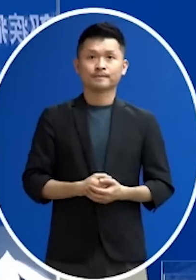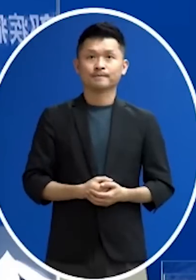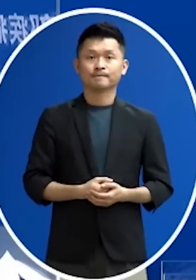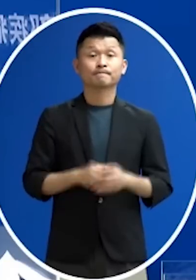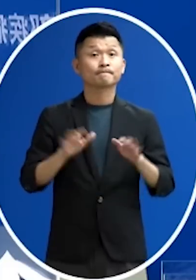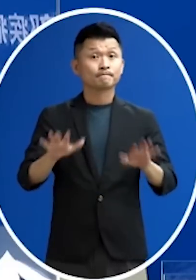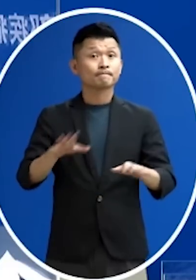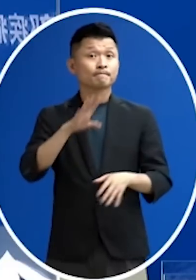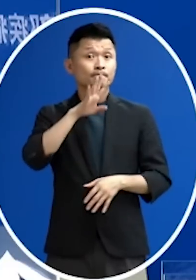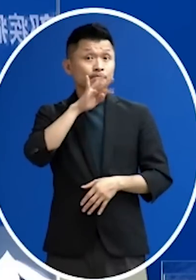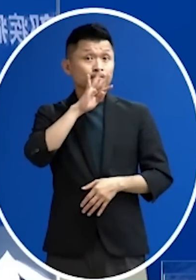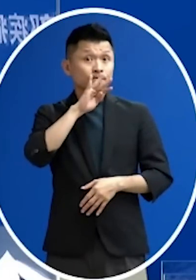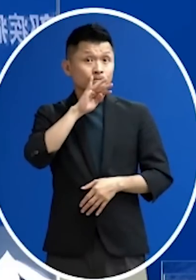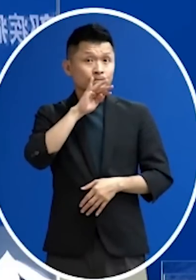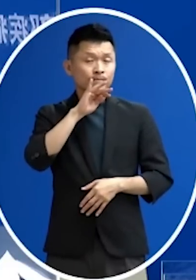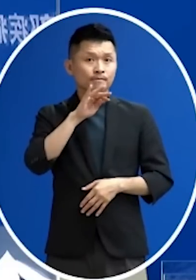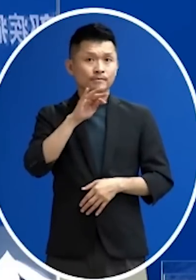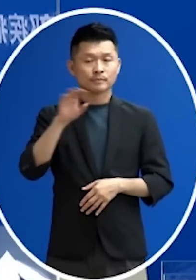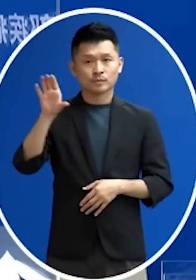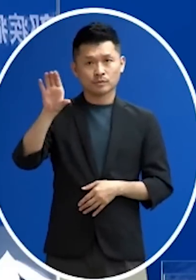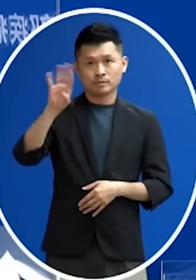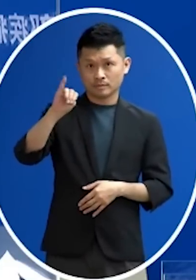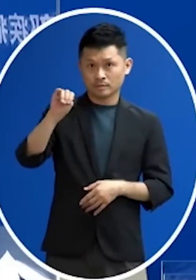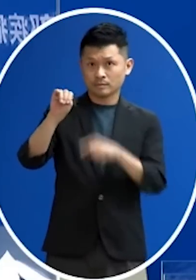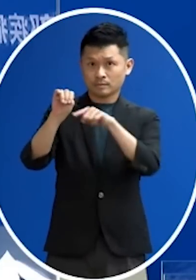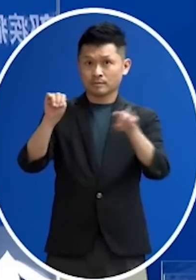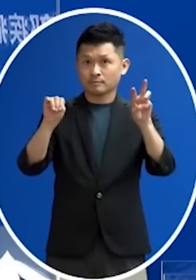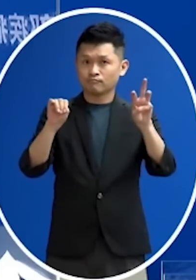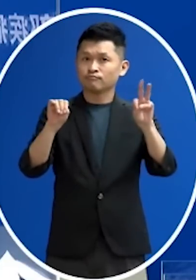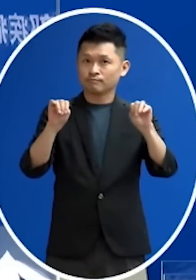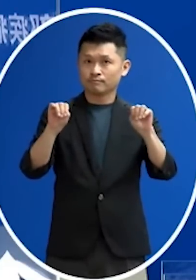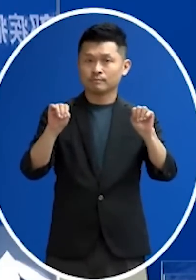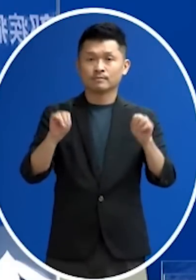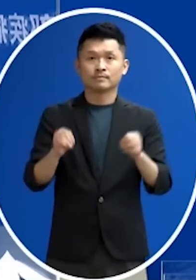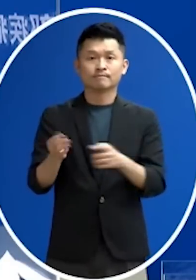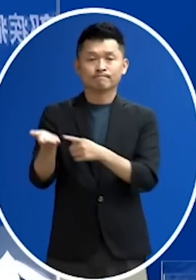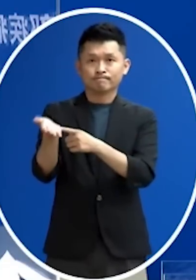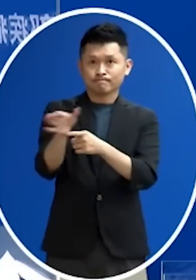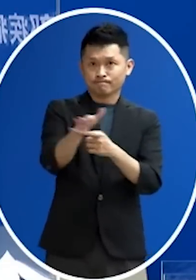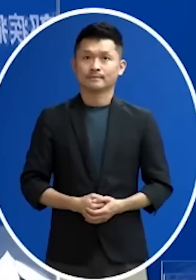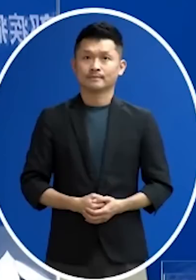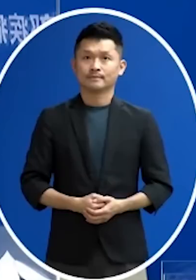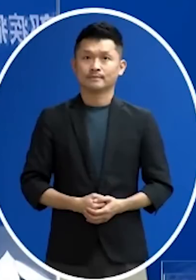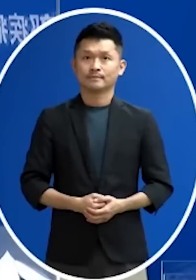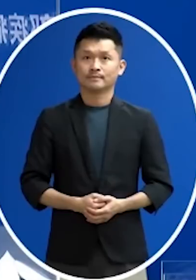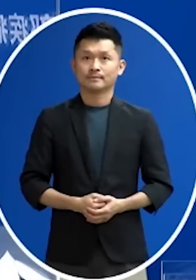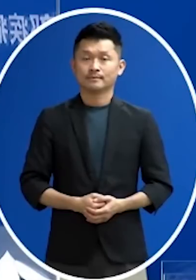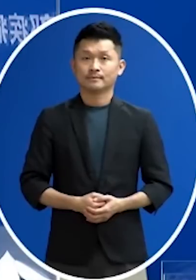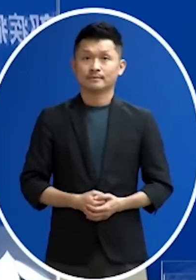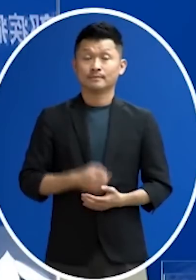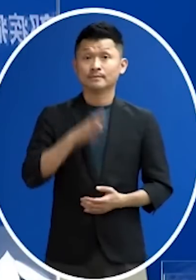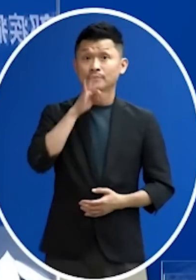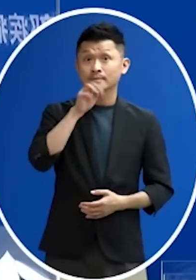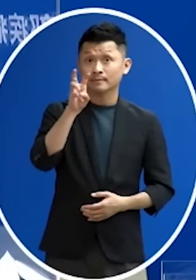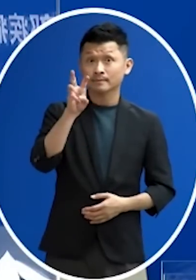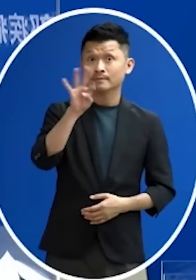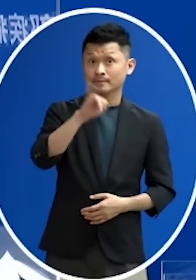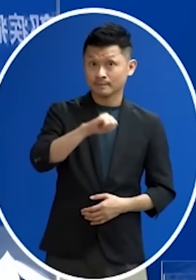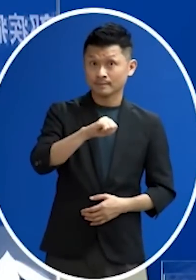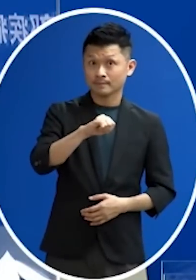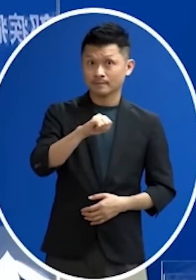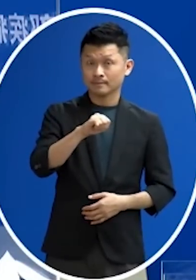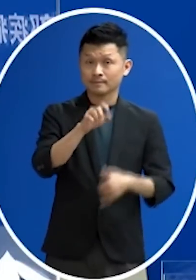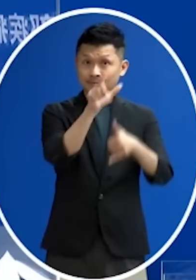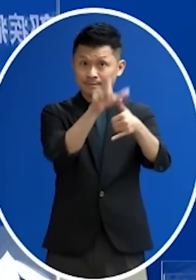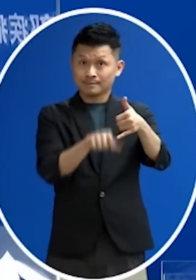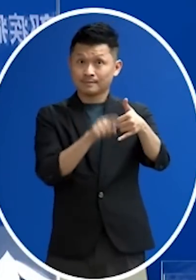个年龄层的分布，有从90多岁到30多岁的个案哦。其中30多岁的这位个